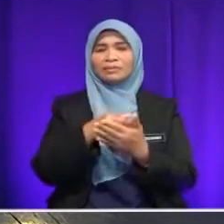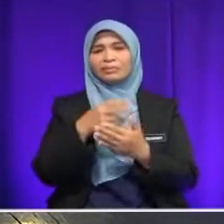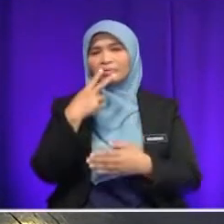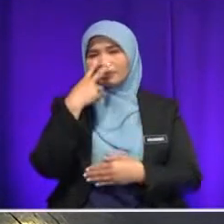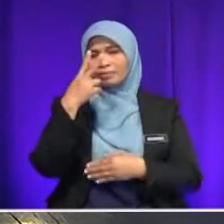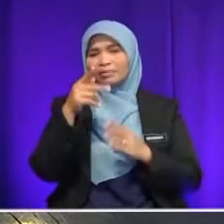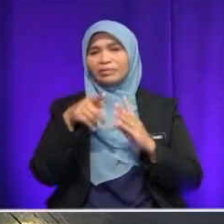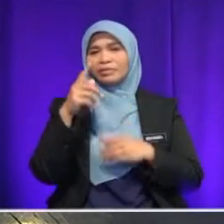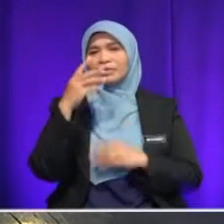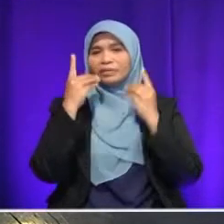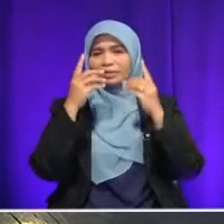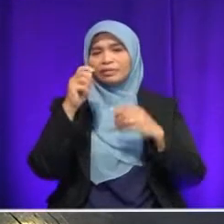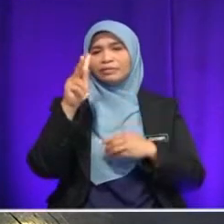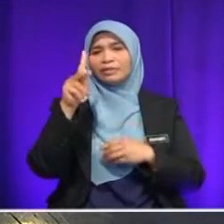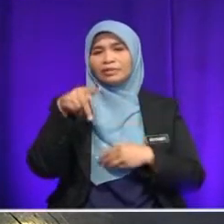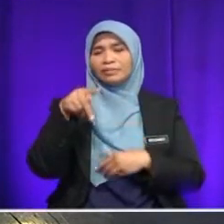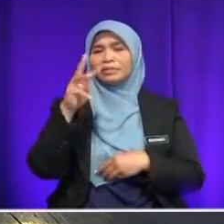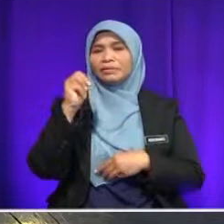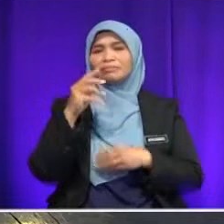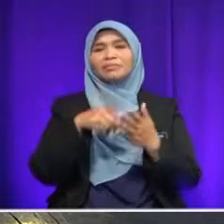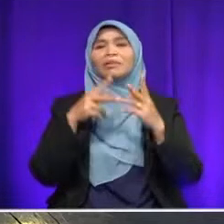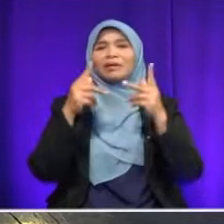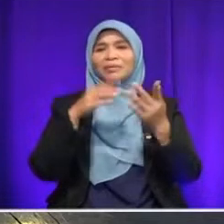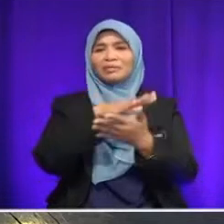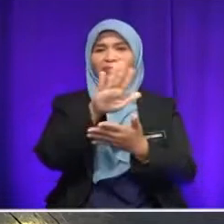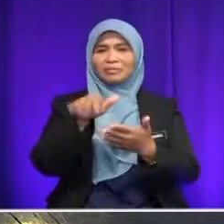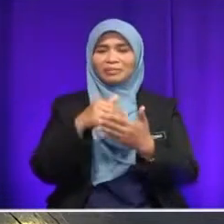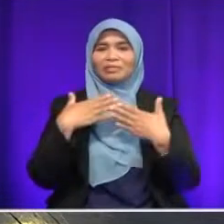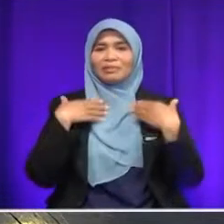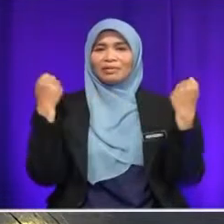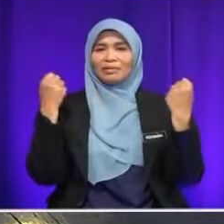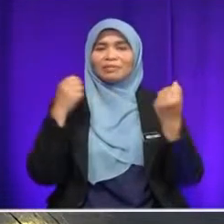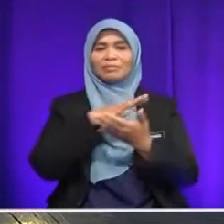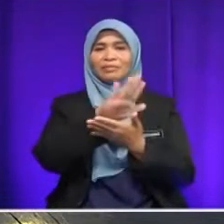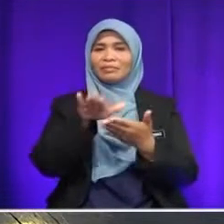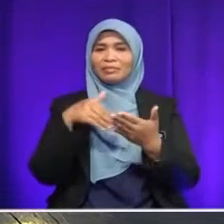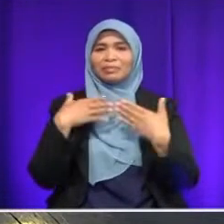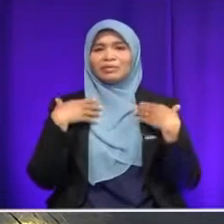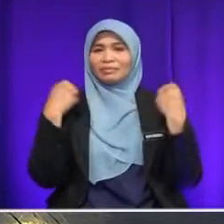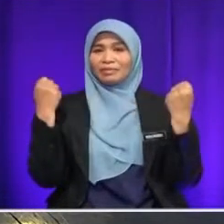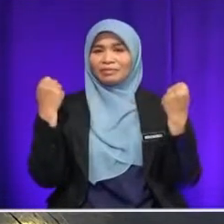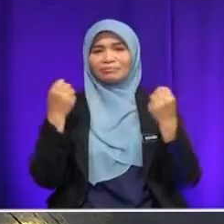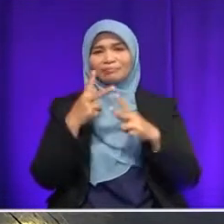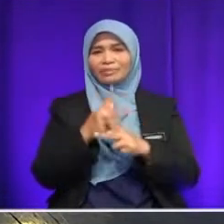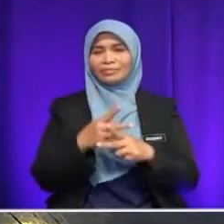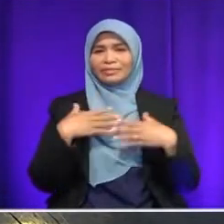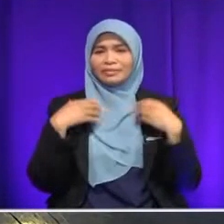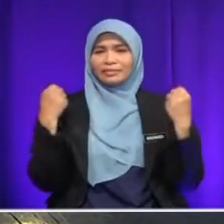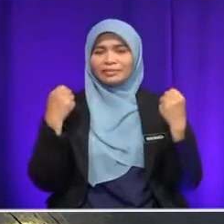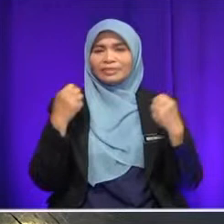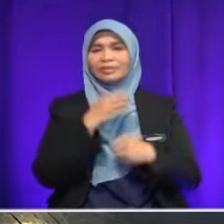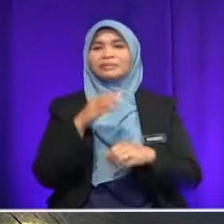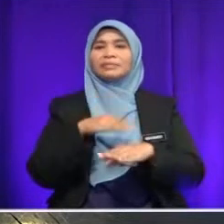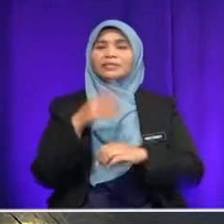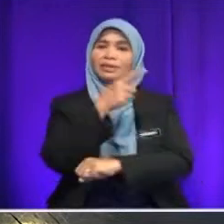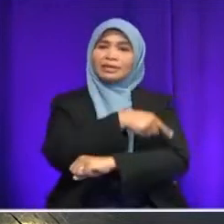TV KPM. Apa khabar penonton-penonton sekalian? Harapnya semua dalam keadaan baik-baik, kekal sihat sejahtera. Dan pada hari